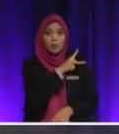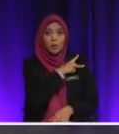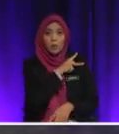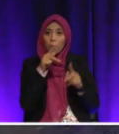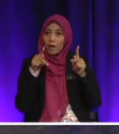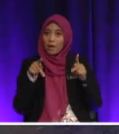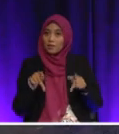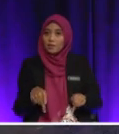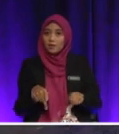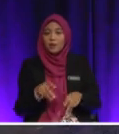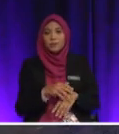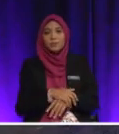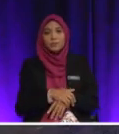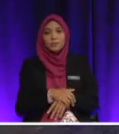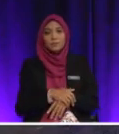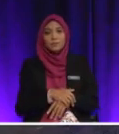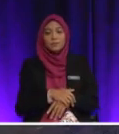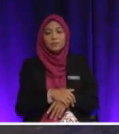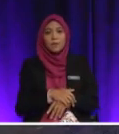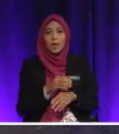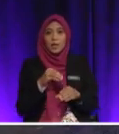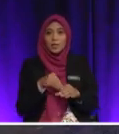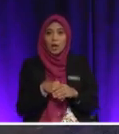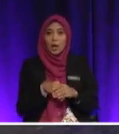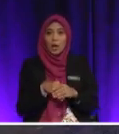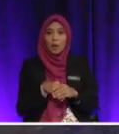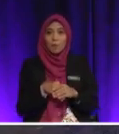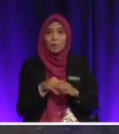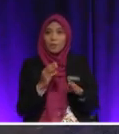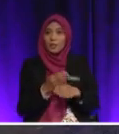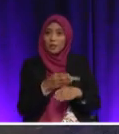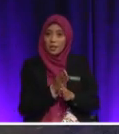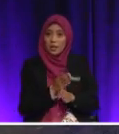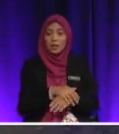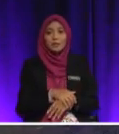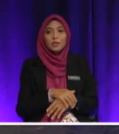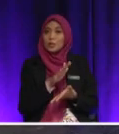seorang yang sudah berkecimpung dalam dunia media sosial dan sebagainya